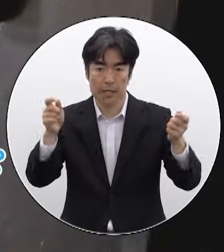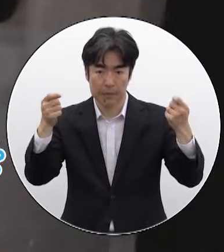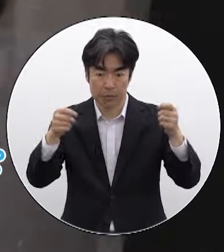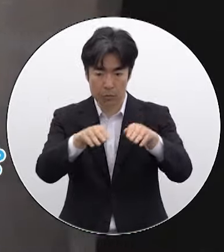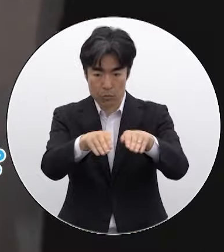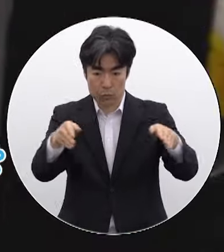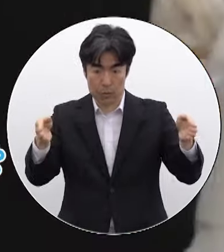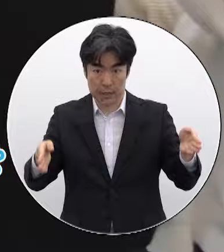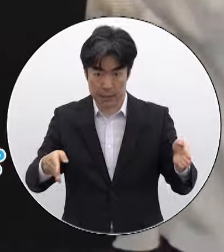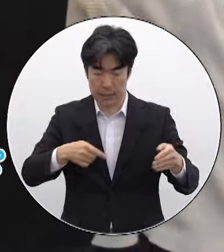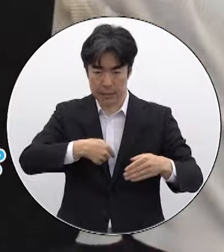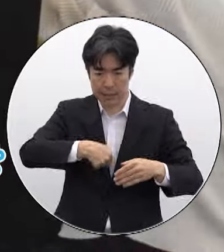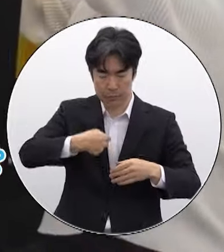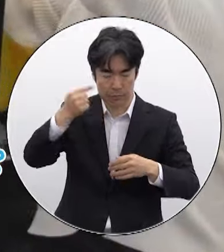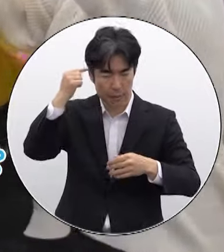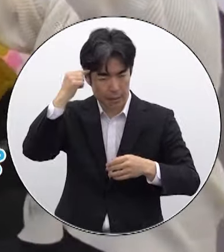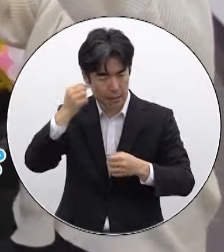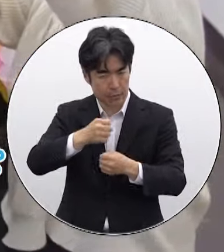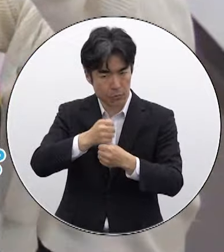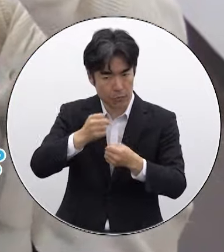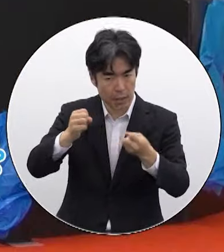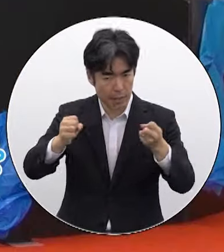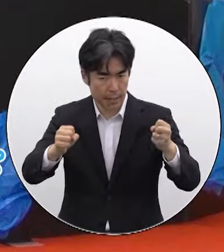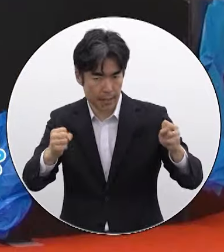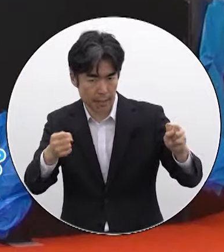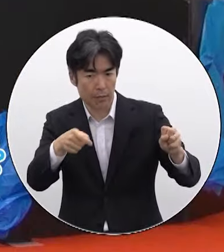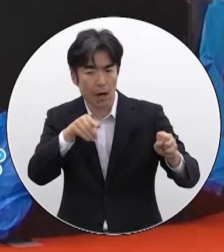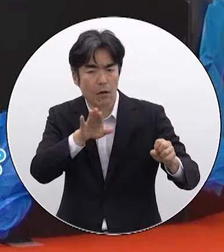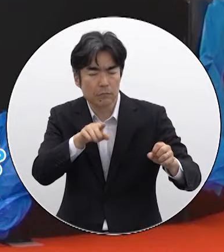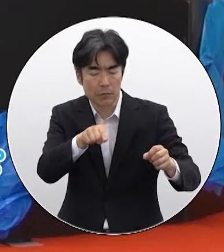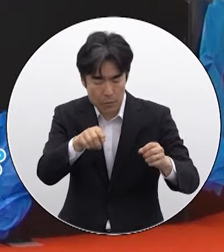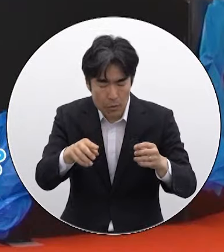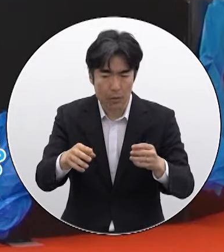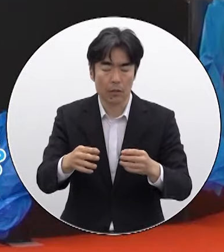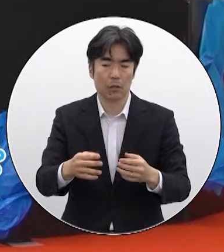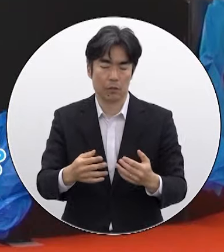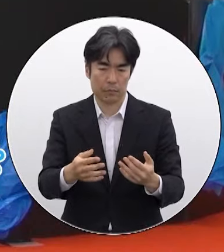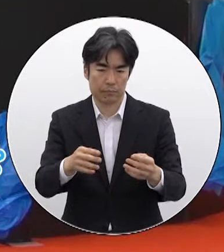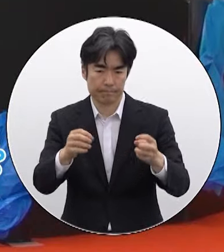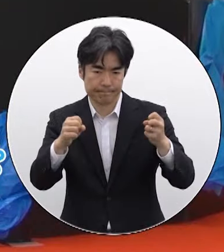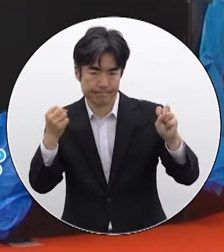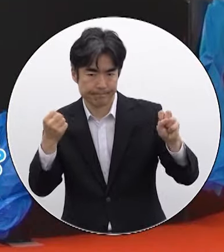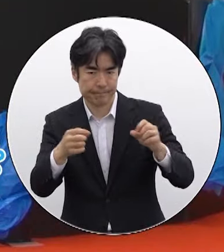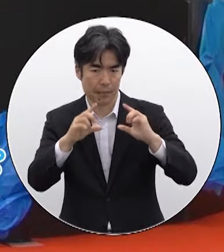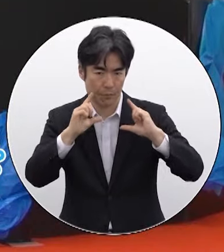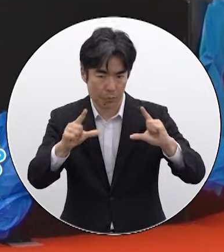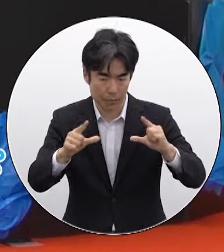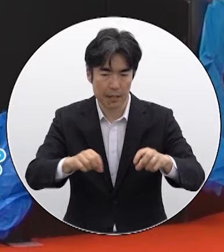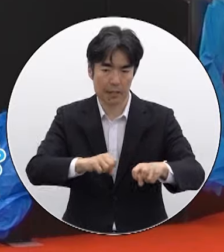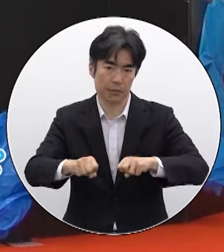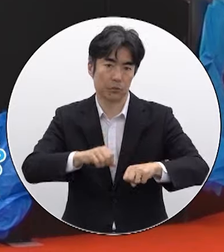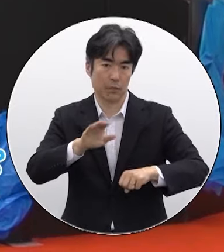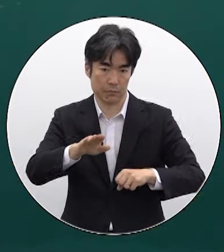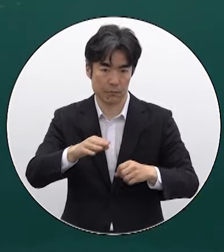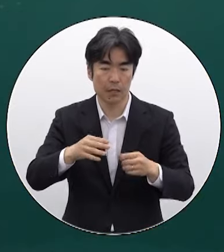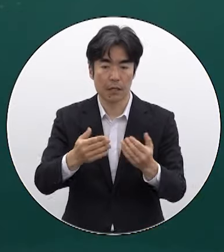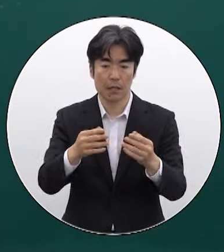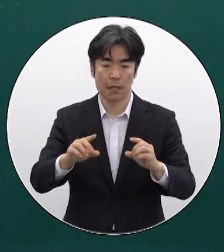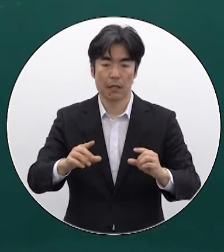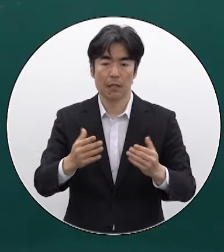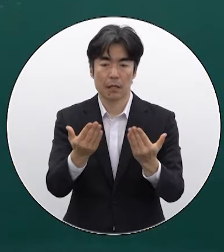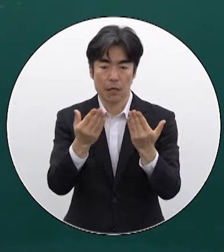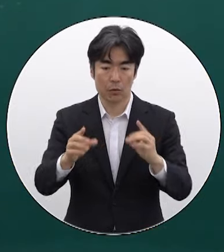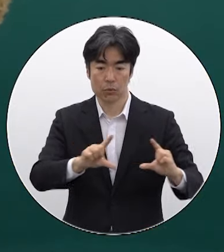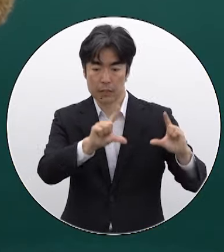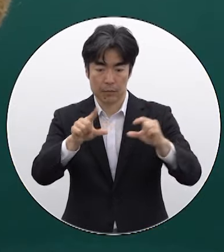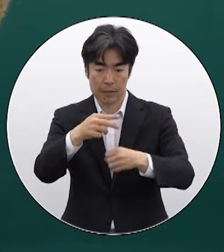ージで実際自分たちで考えて作った劇を人形たちで演じるのが活動内容です。2年間